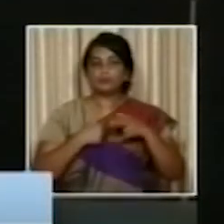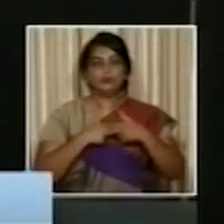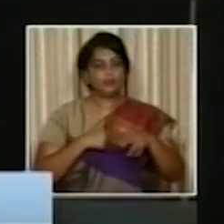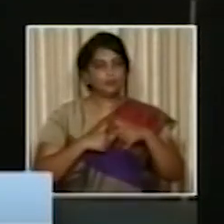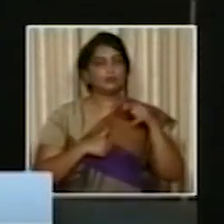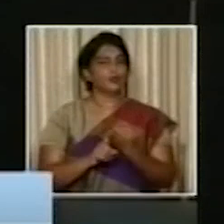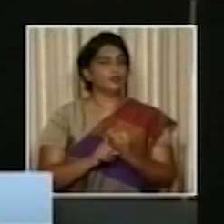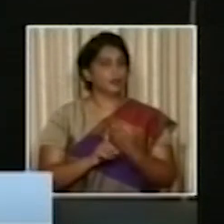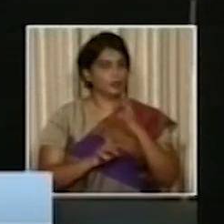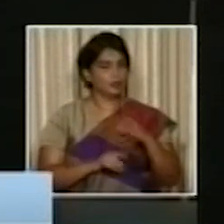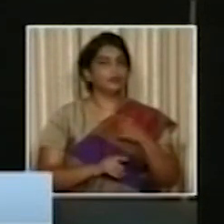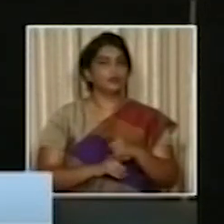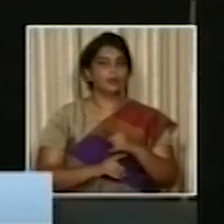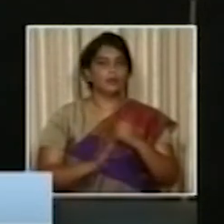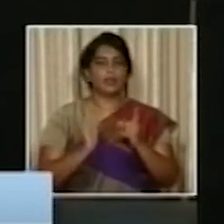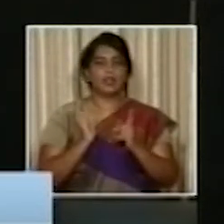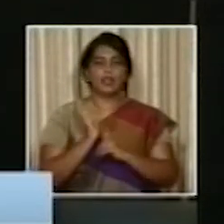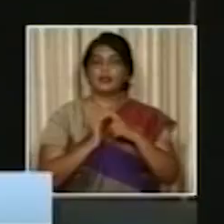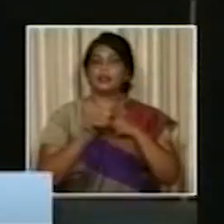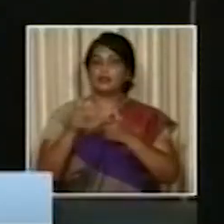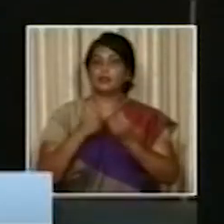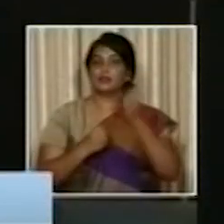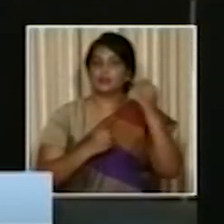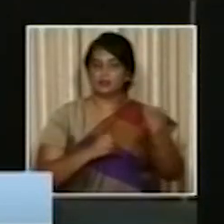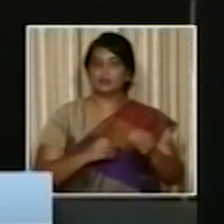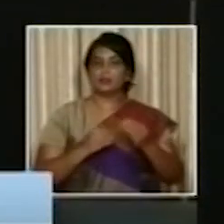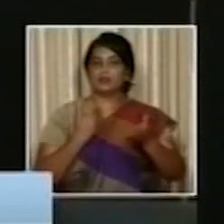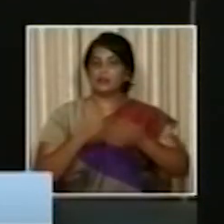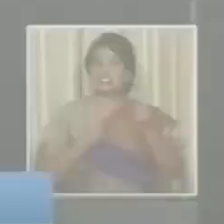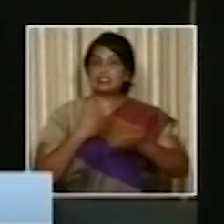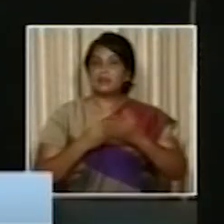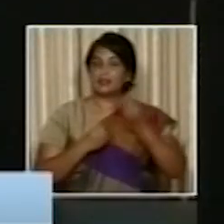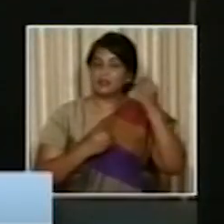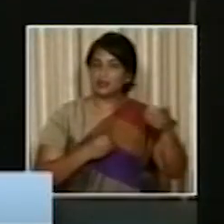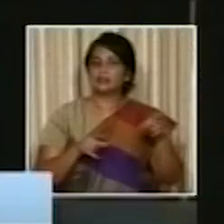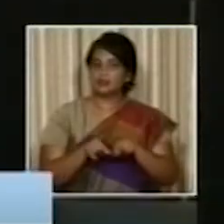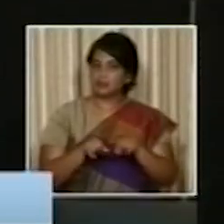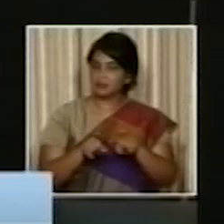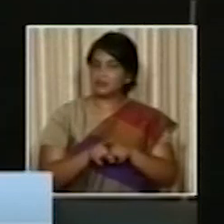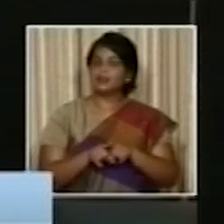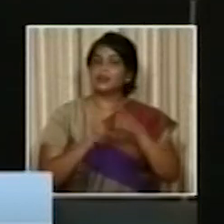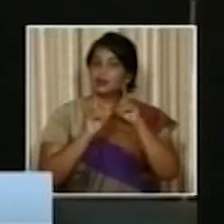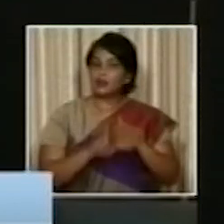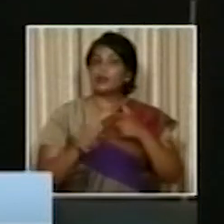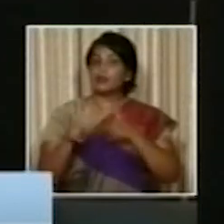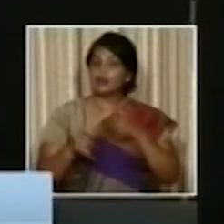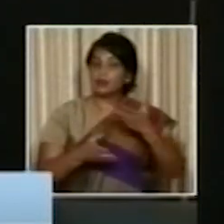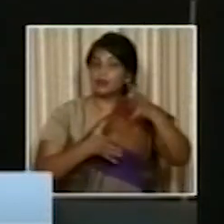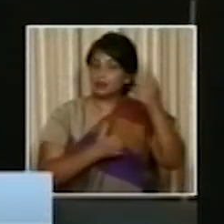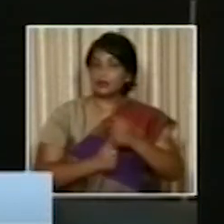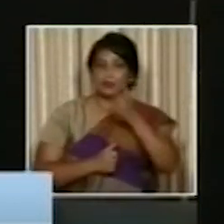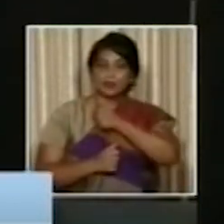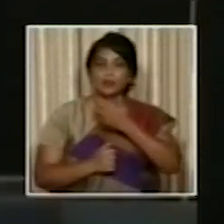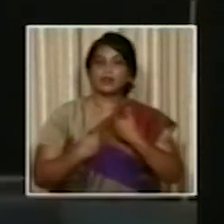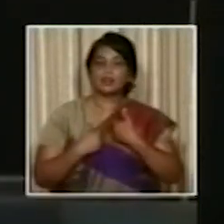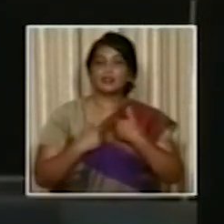நாடு வங்குரோத்து அடைந்தமைக்கு சில காரணங்கள் உள்ளன. புலிகளுக்கு ஆயுதம் வாங்கவும் பங்கர்களை அமைப்பதற்கு சிமெண்டும் வழங்கப்பட்டது. அந்த